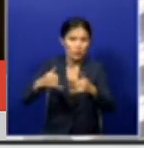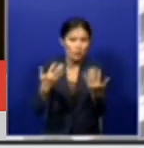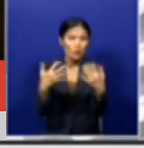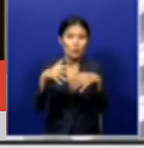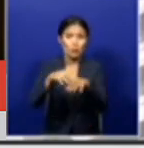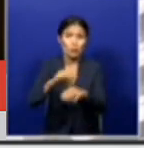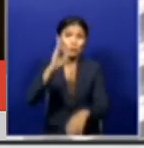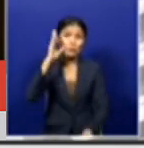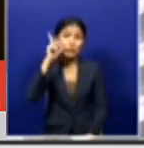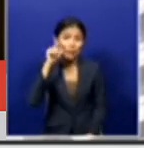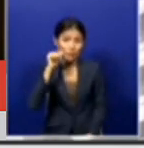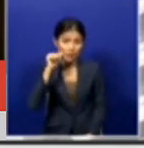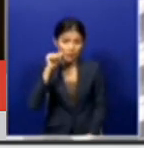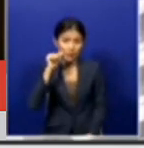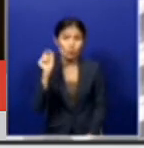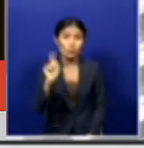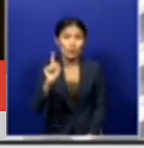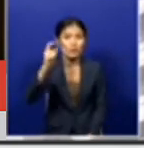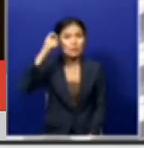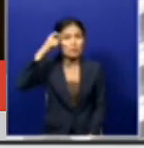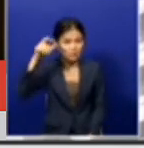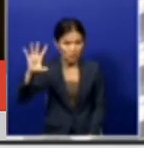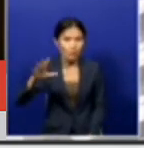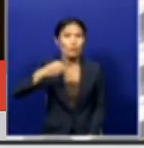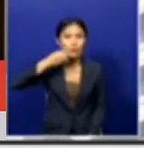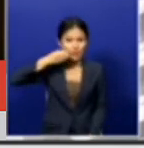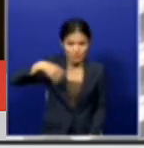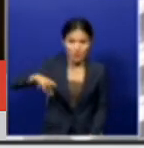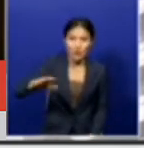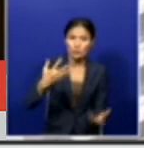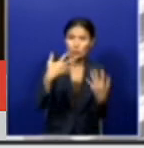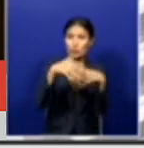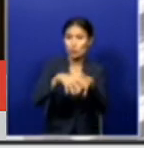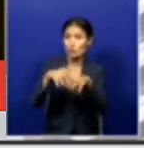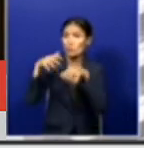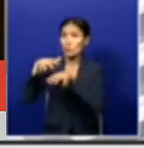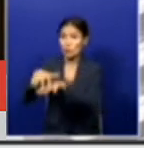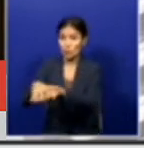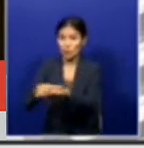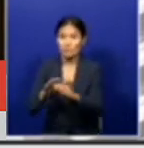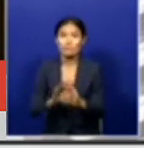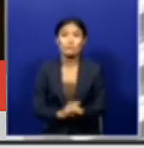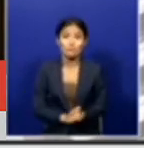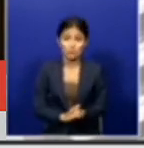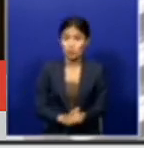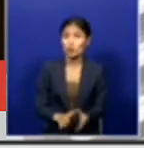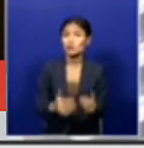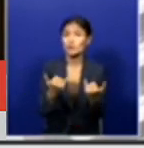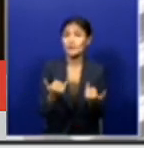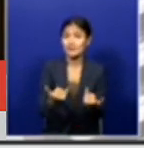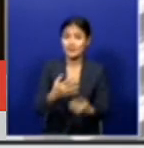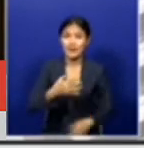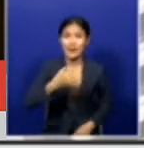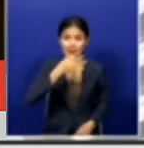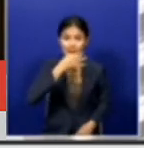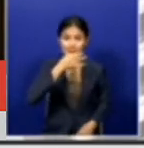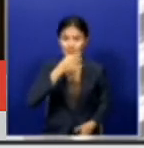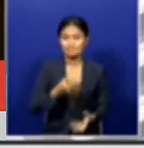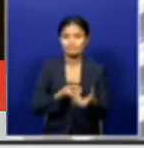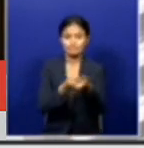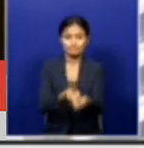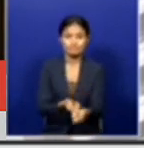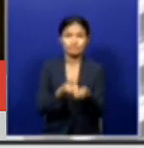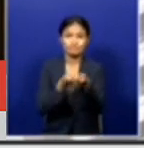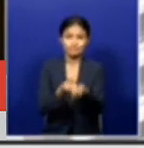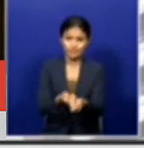กระผมจึงเห็นว่าเกษตรกรรม จะพยุงชนบทพยุงเมื